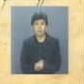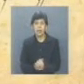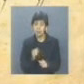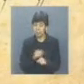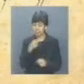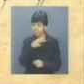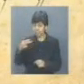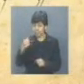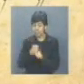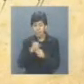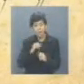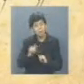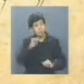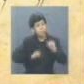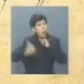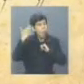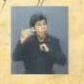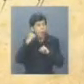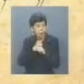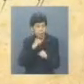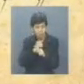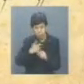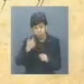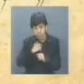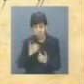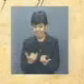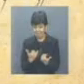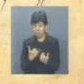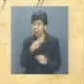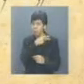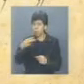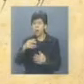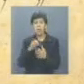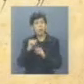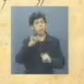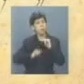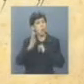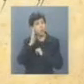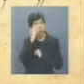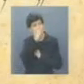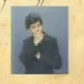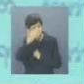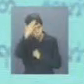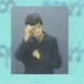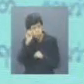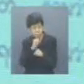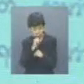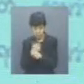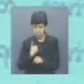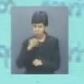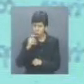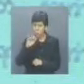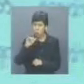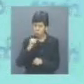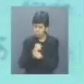ขุนช้างขุนแผนตอนทำขวัญพลายงามผลงานประพันธ์สุนทรภู่สะท้อนอิทธิพลภาษามอนที่ปัจจุบันใช้ใน